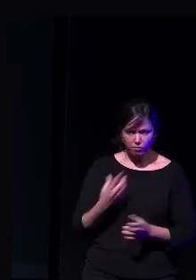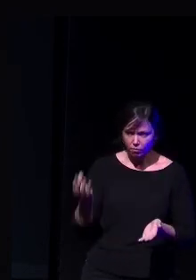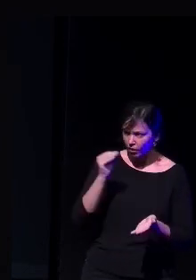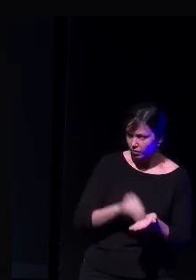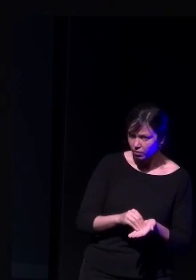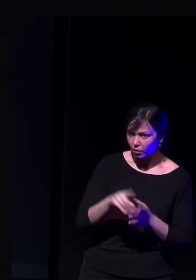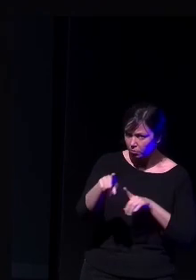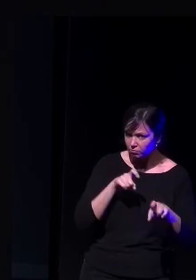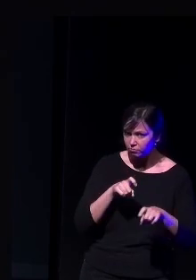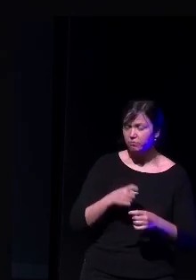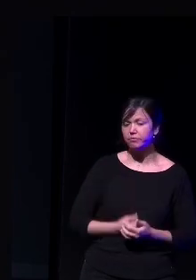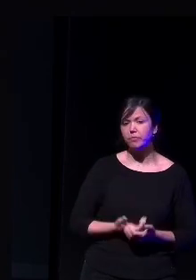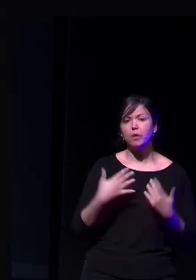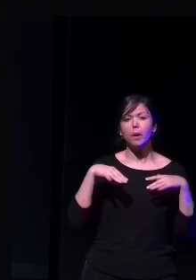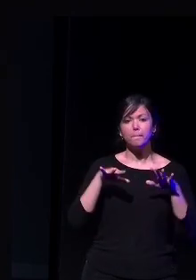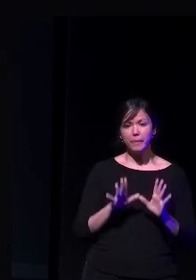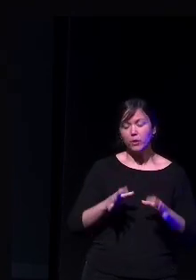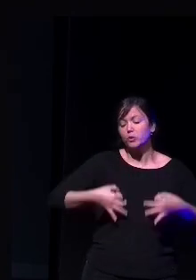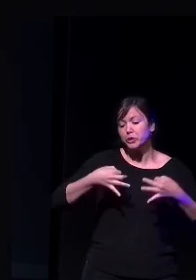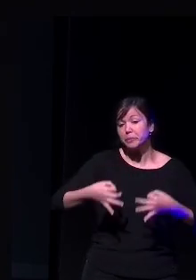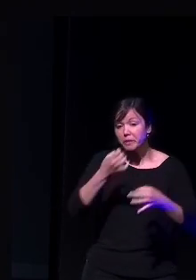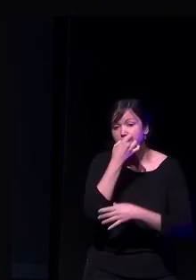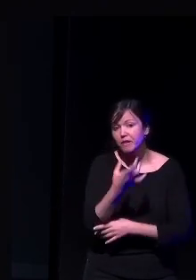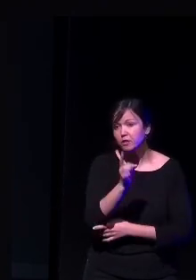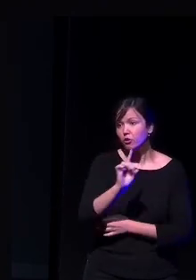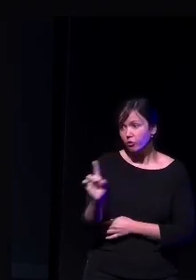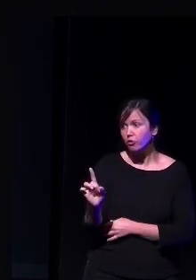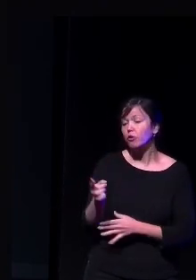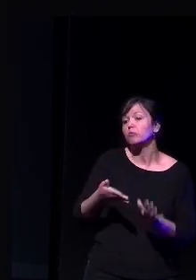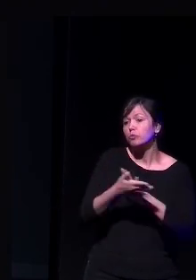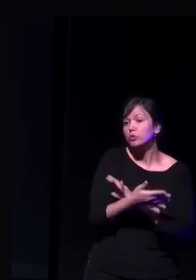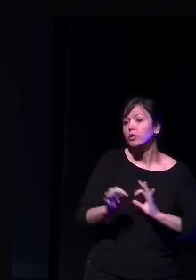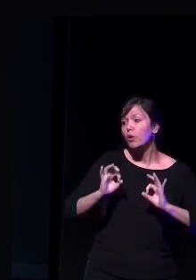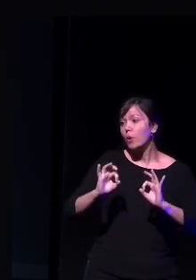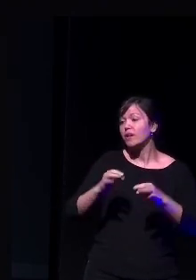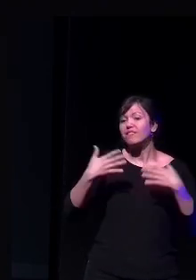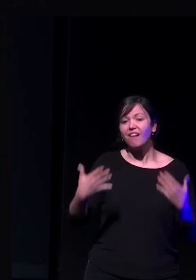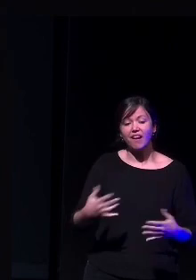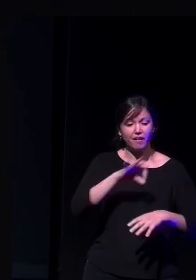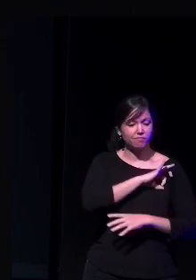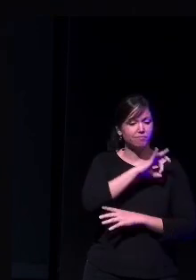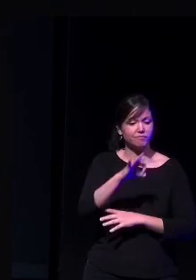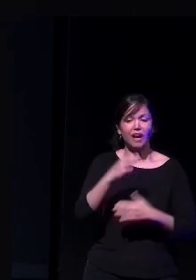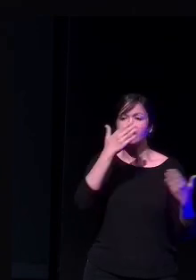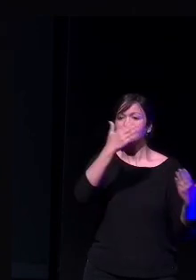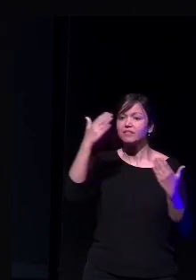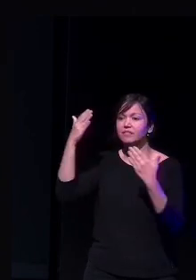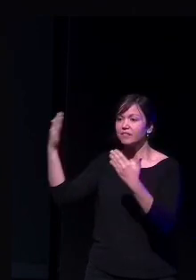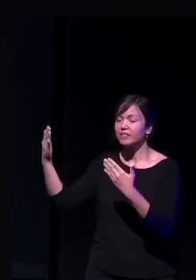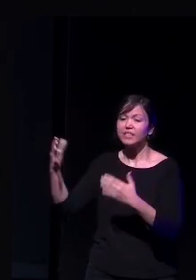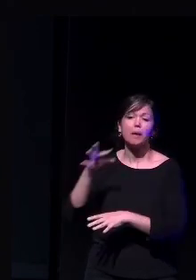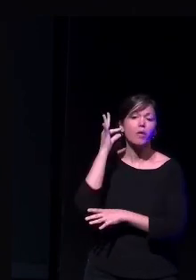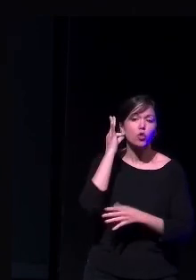triar. Però que no sempre és fàcil. Per això, dediquem el guardó a totes les dones que treballen a la